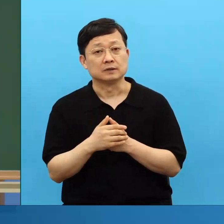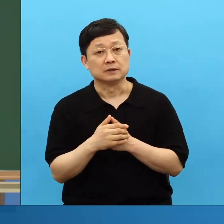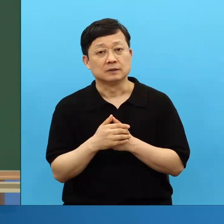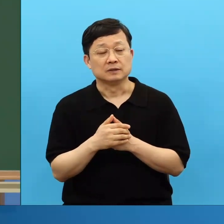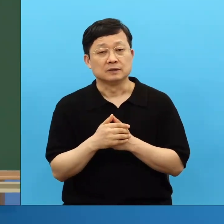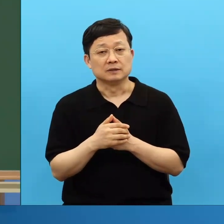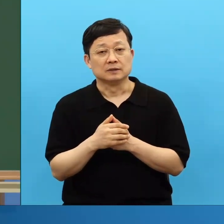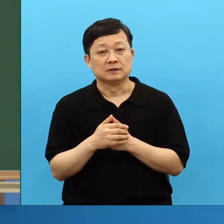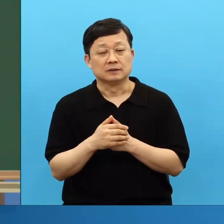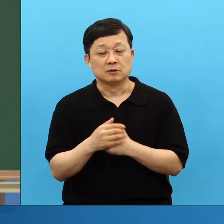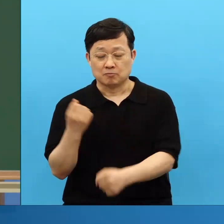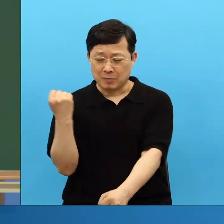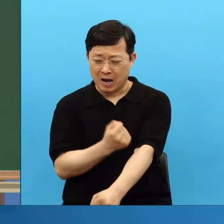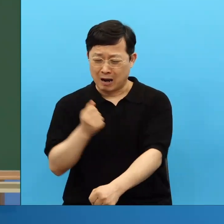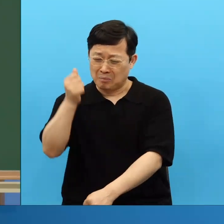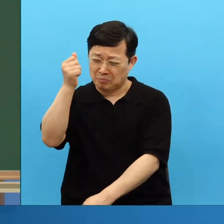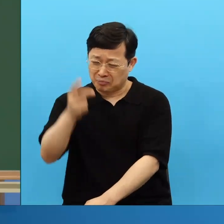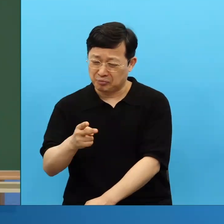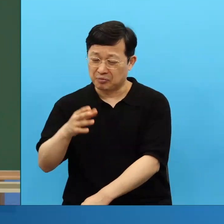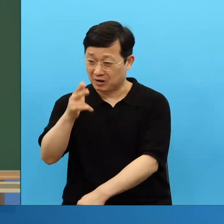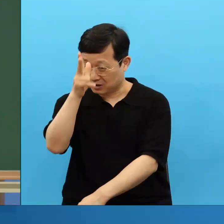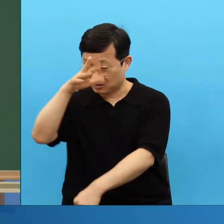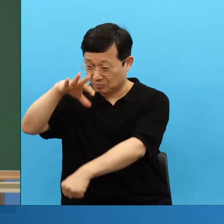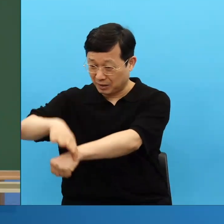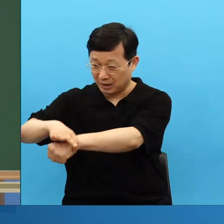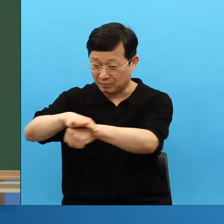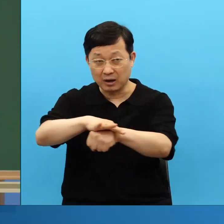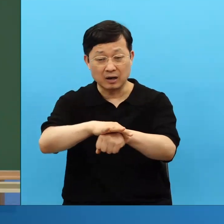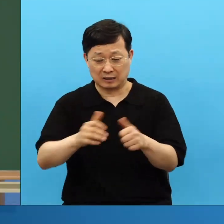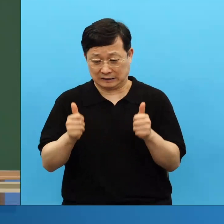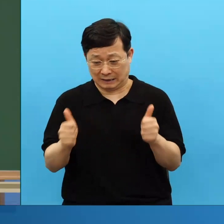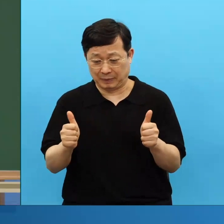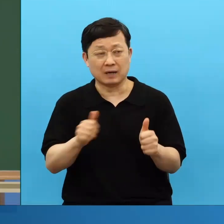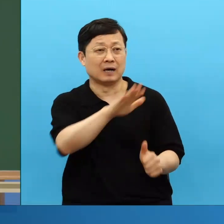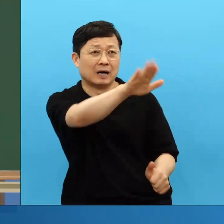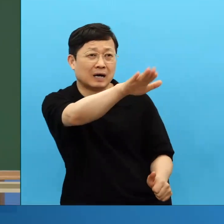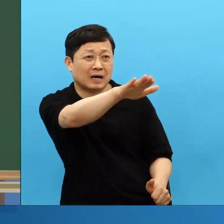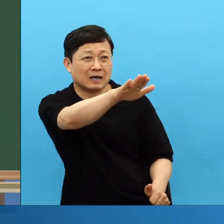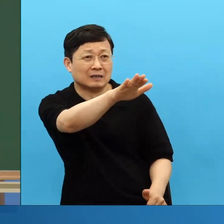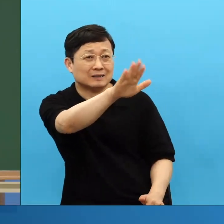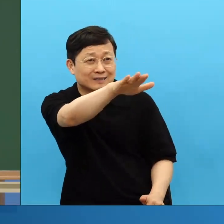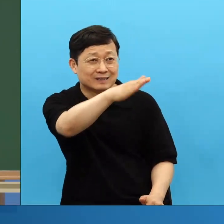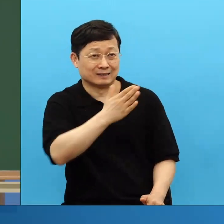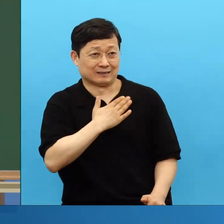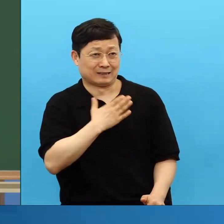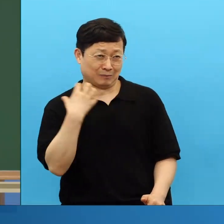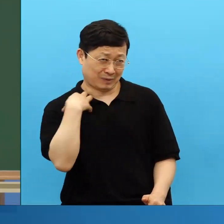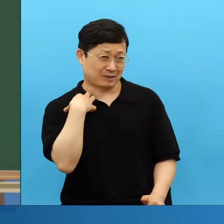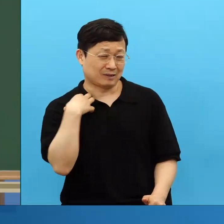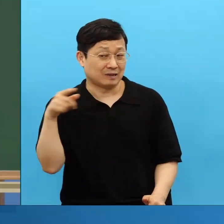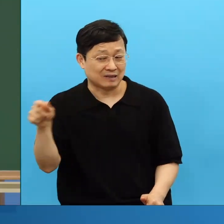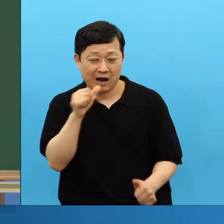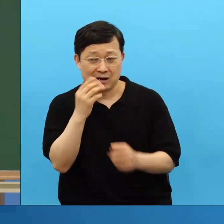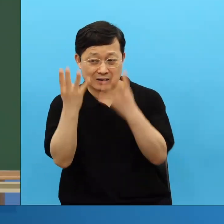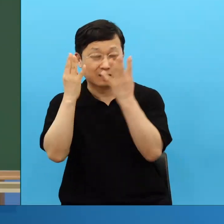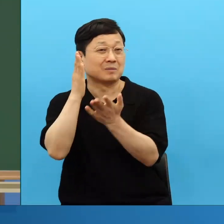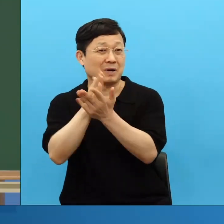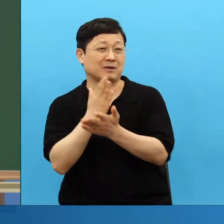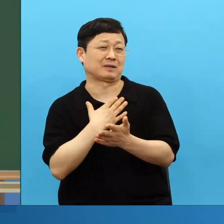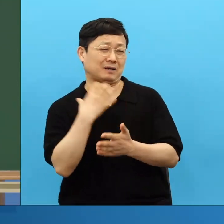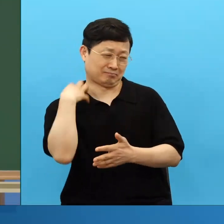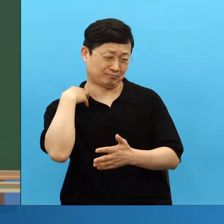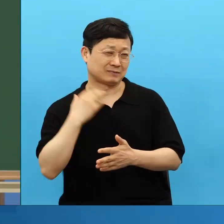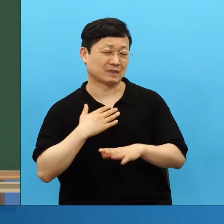이 친구를 선처를 해주면 내가 이 친구를 도와서 저는 물론 속으로 복음이죠. 교회와 복음업 속에서 이